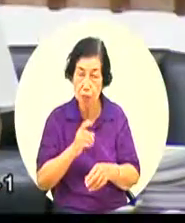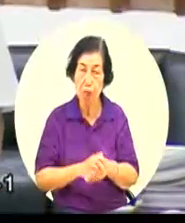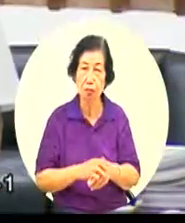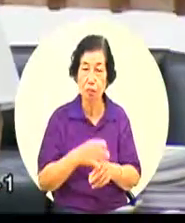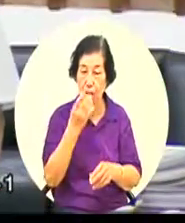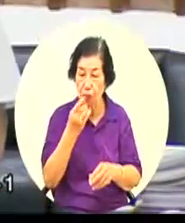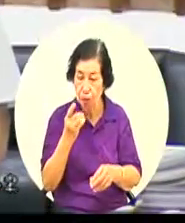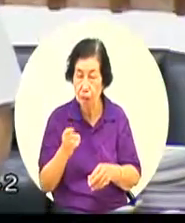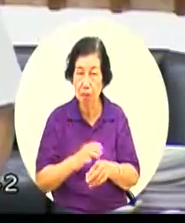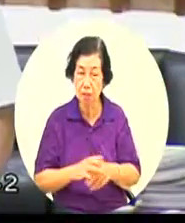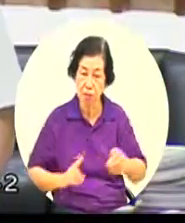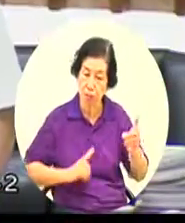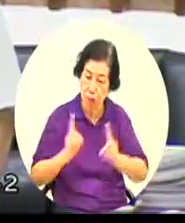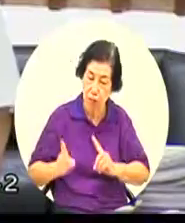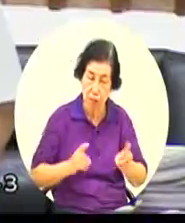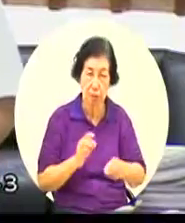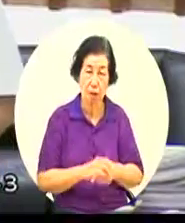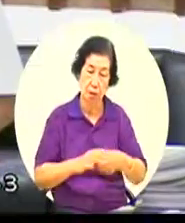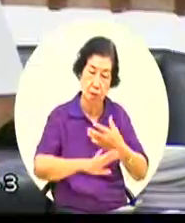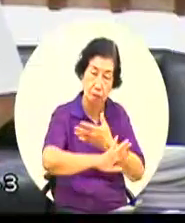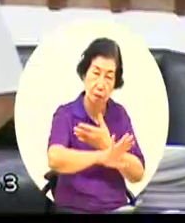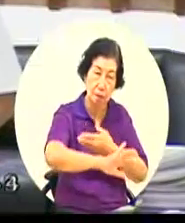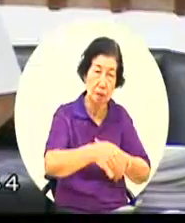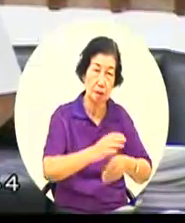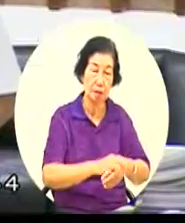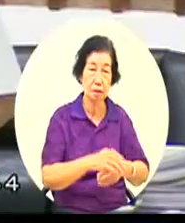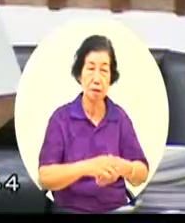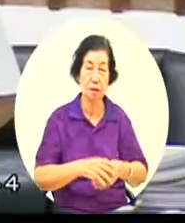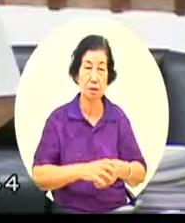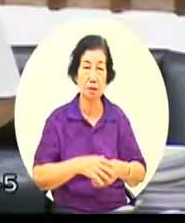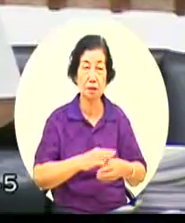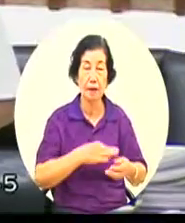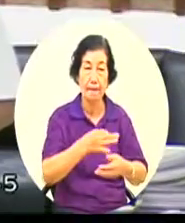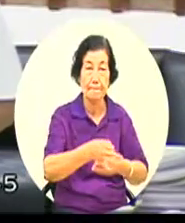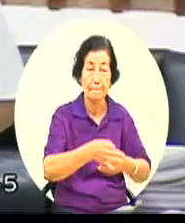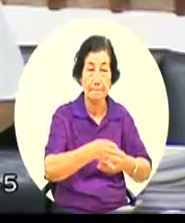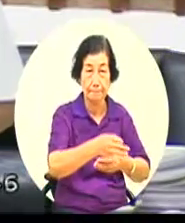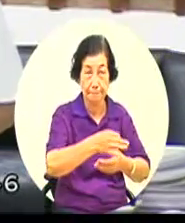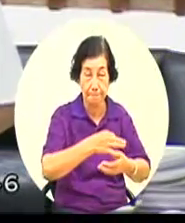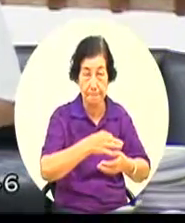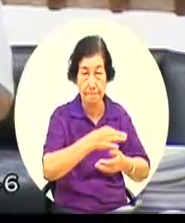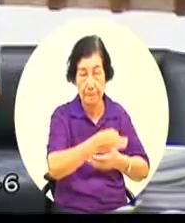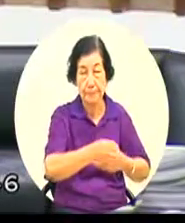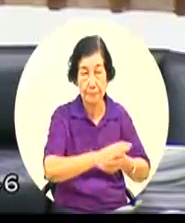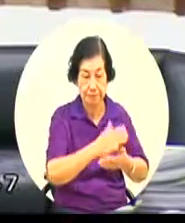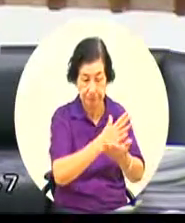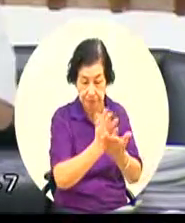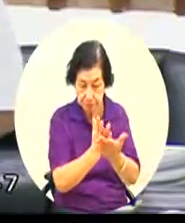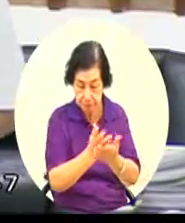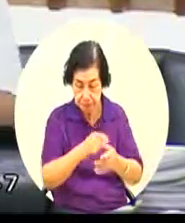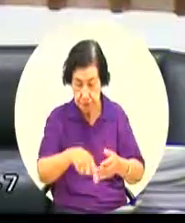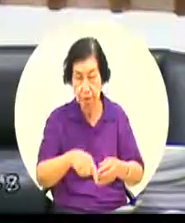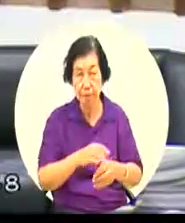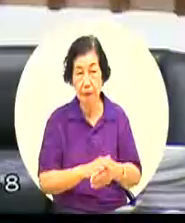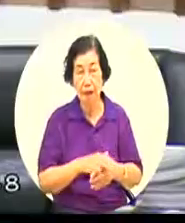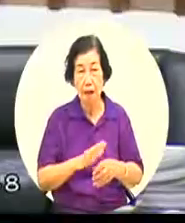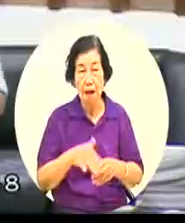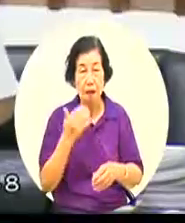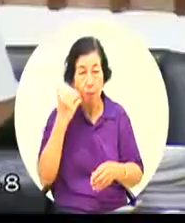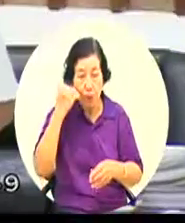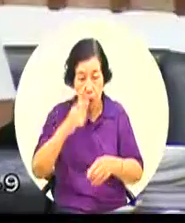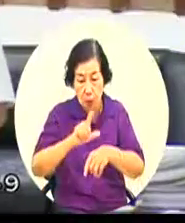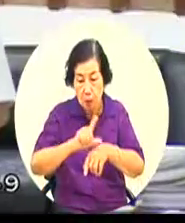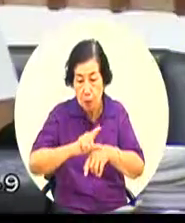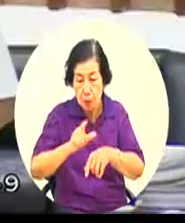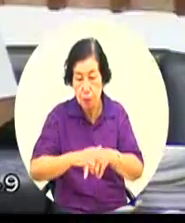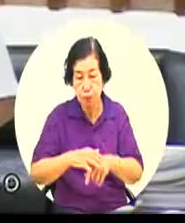书回来看，就可以看得懂。那许宗立上课他有一定的学问，那上课你如果听不懂怎么办呢？比如说有一段听不